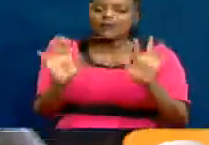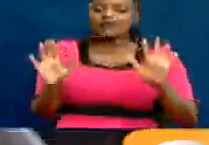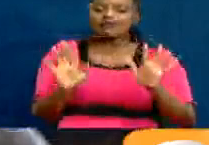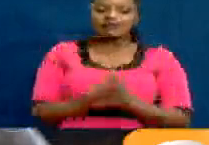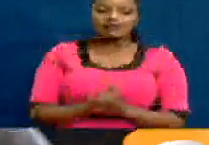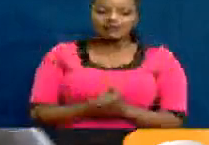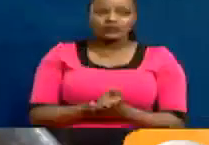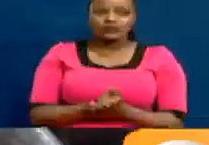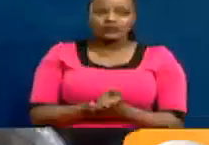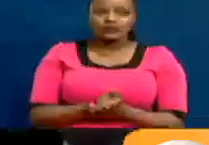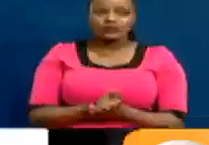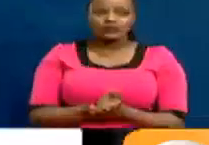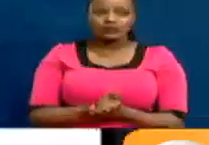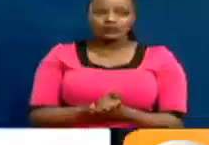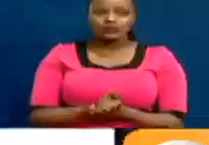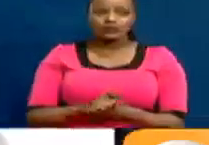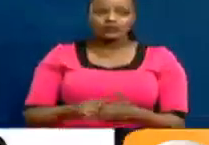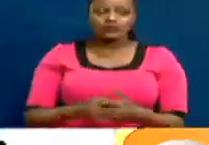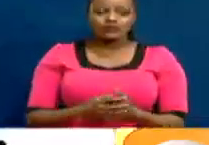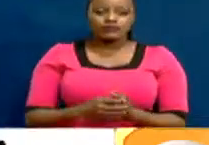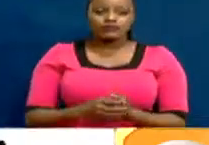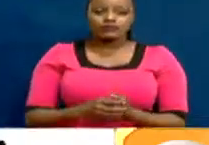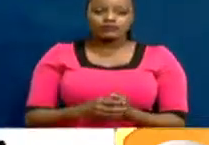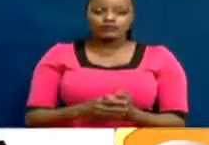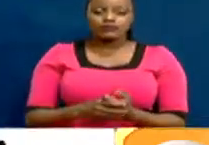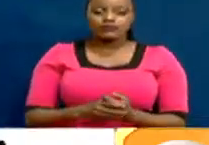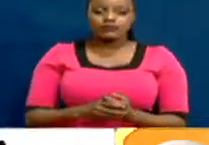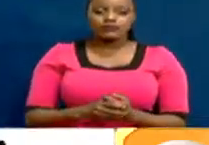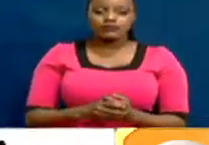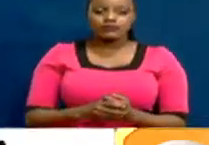Crispin Otieno, runinga ya Citizen, Lolgorian.